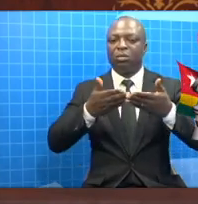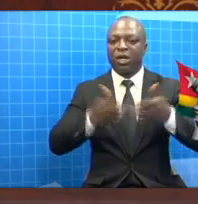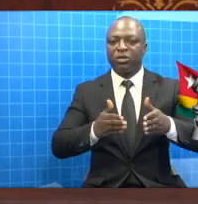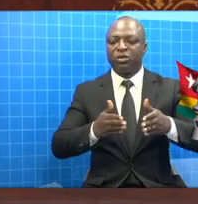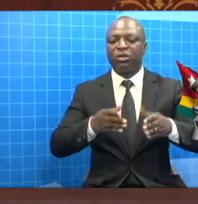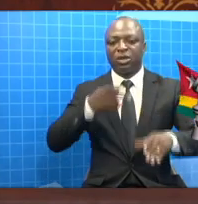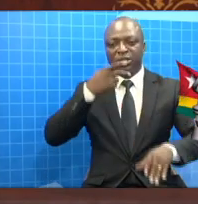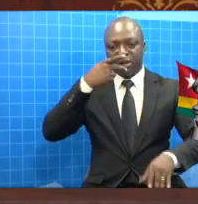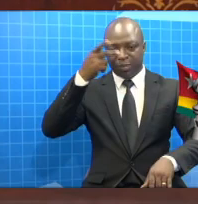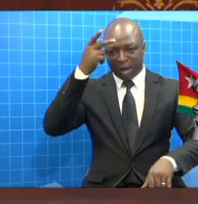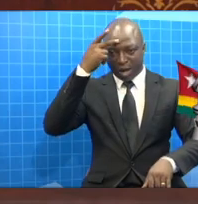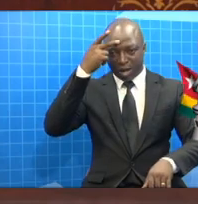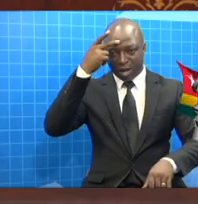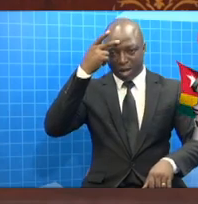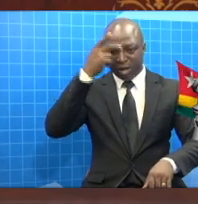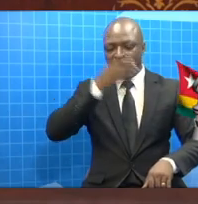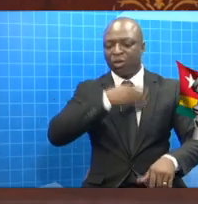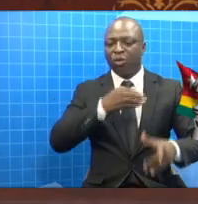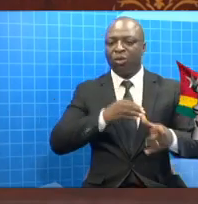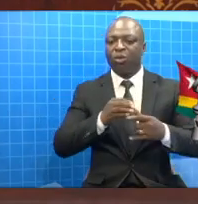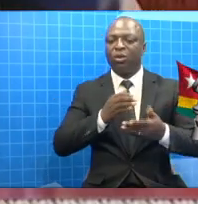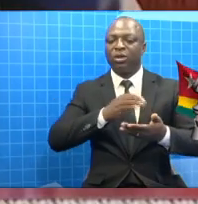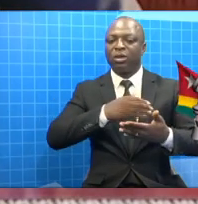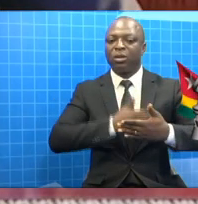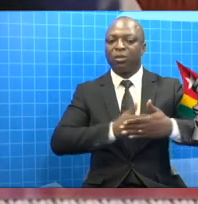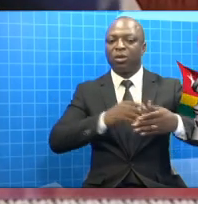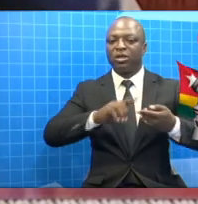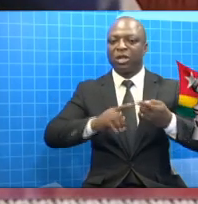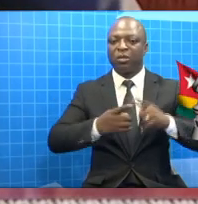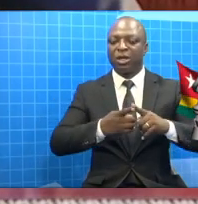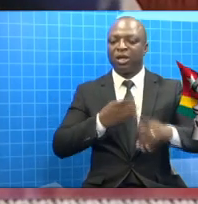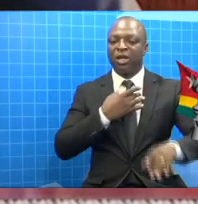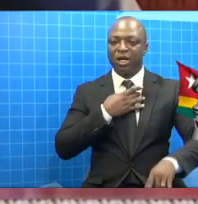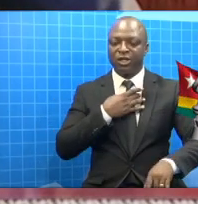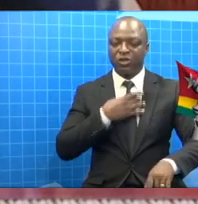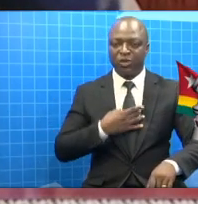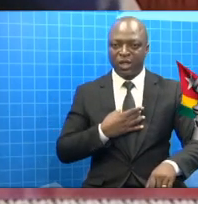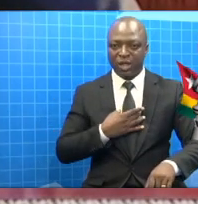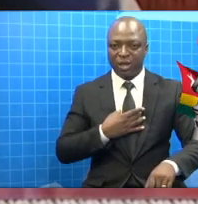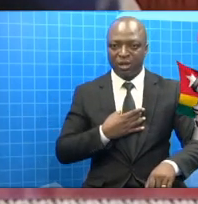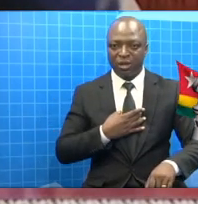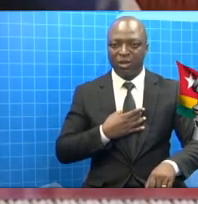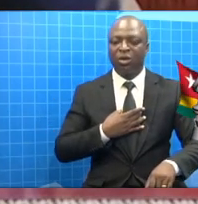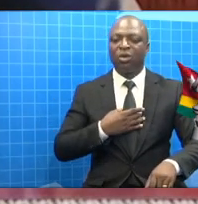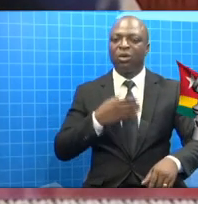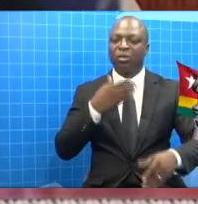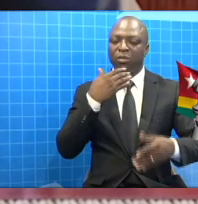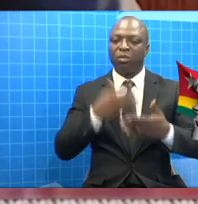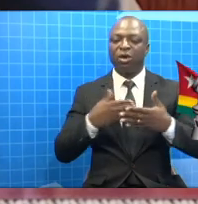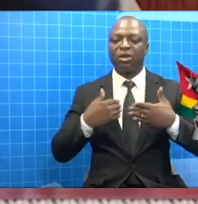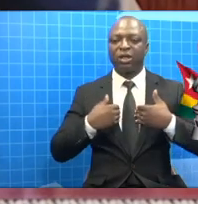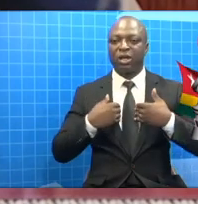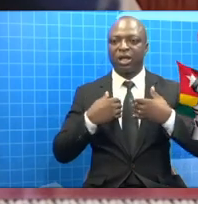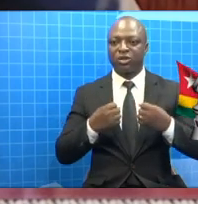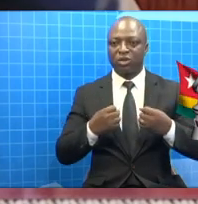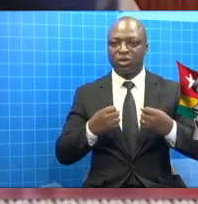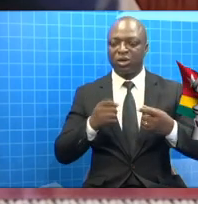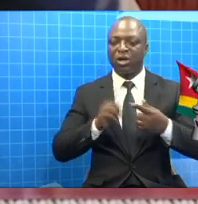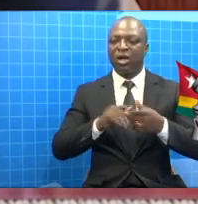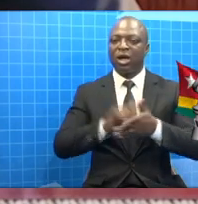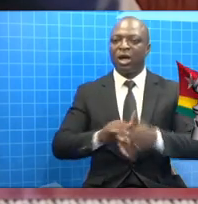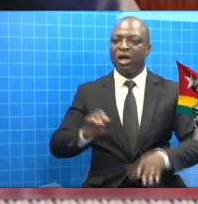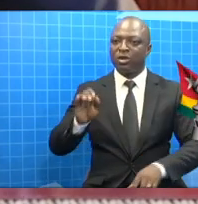des parents ou des proches et souhaiter une prompte guérison à